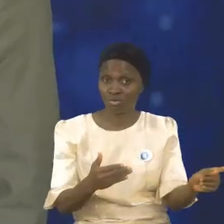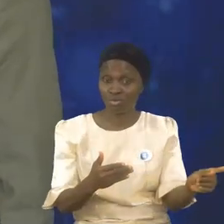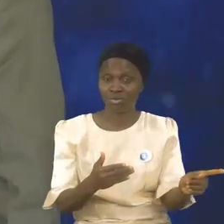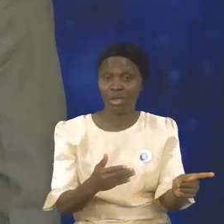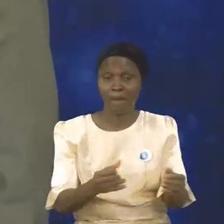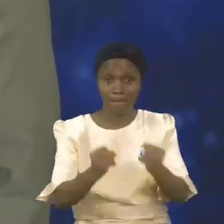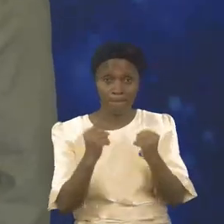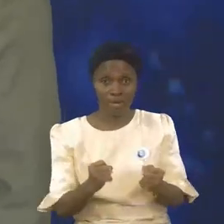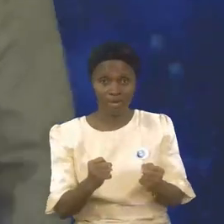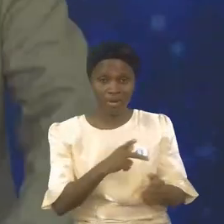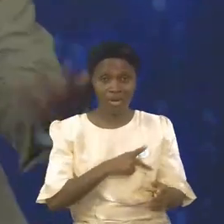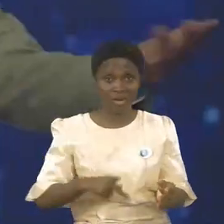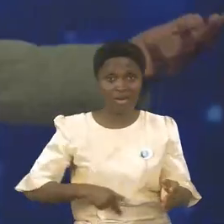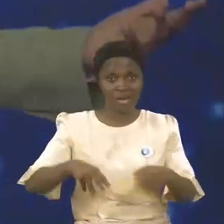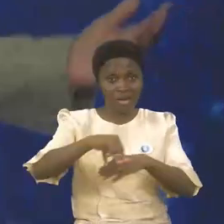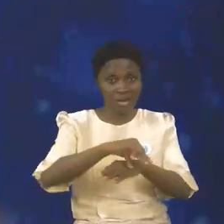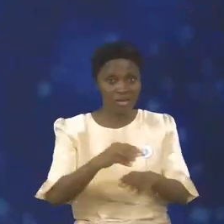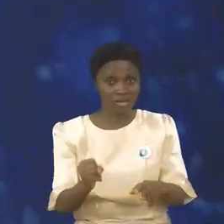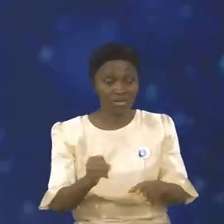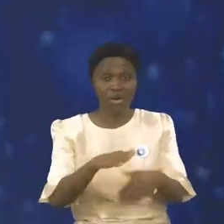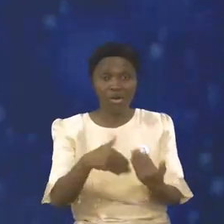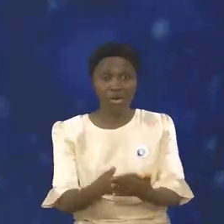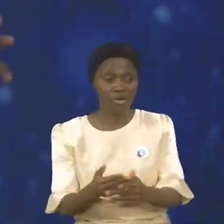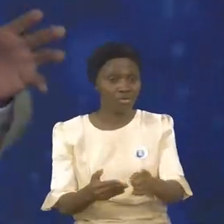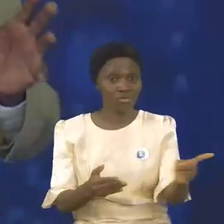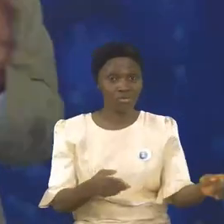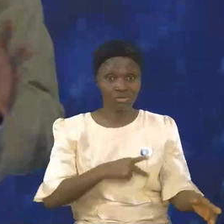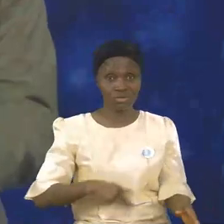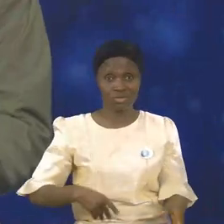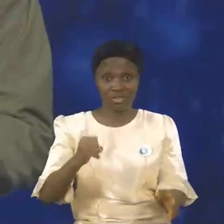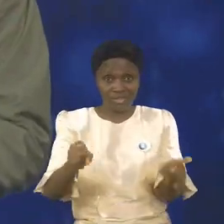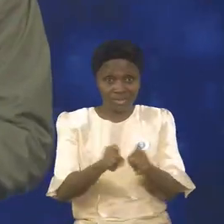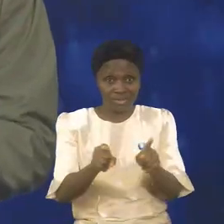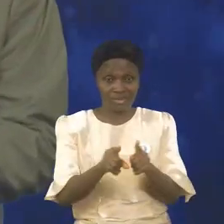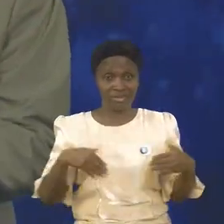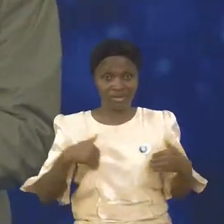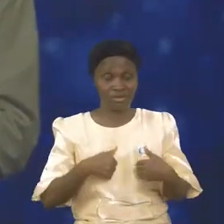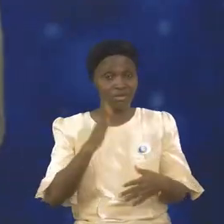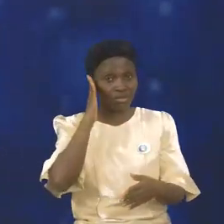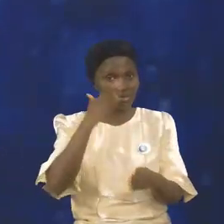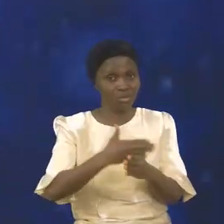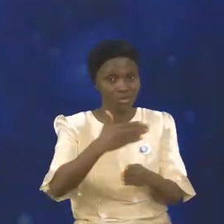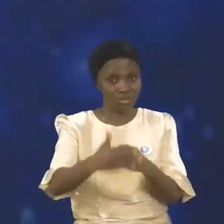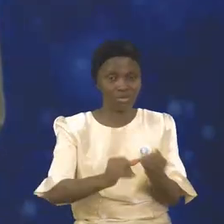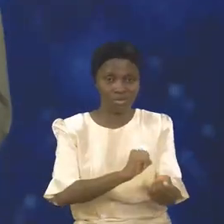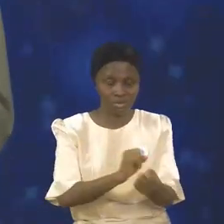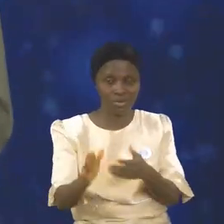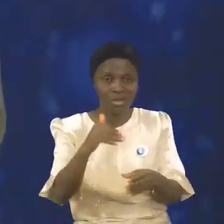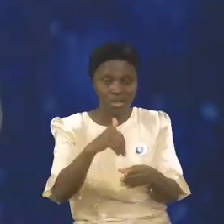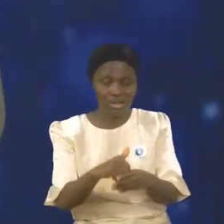périront par leur propre corruption tous ces pouvoirs tous ces âmes pure du